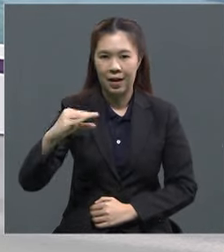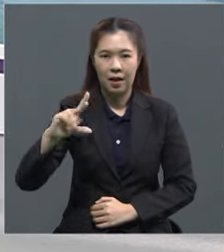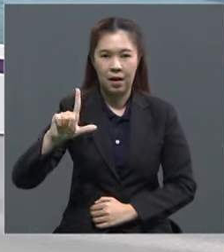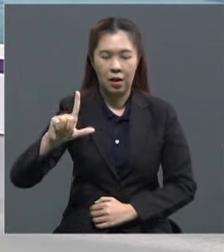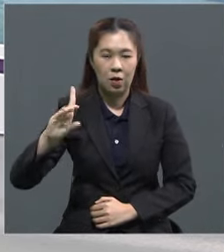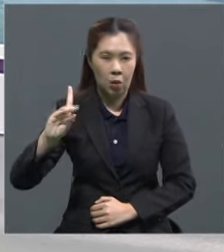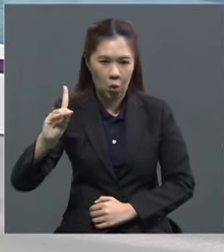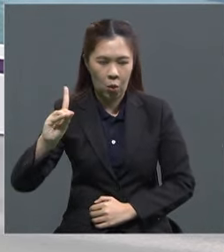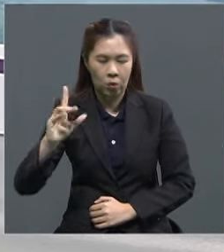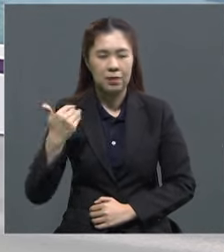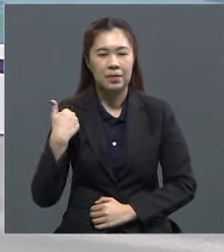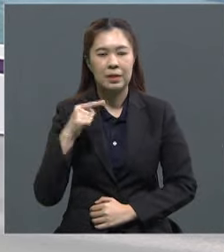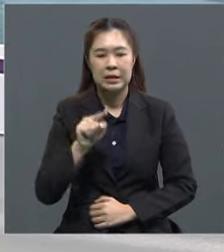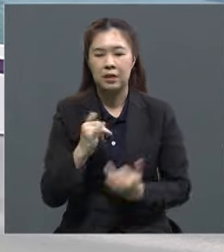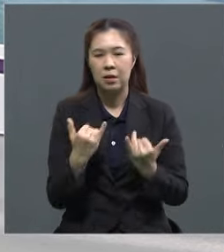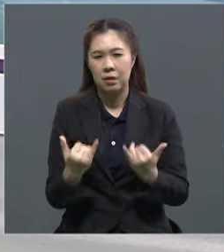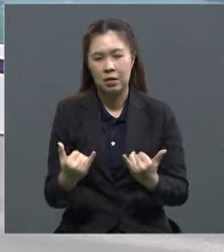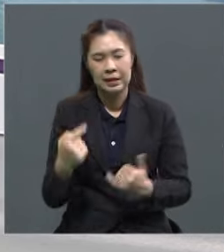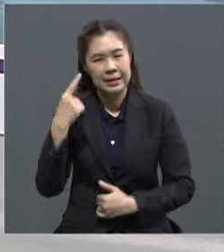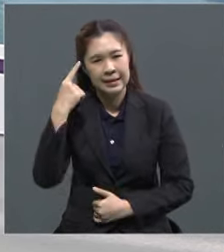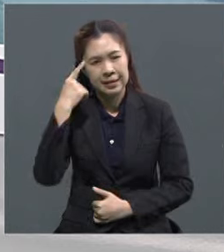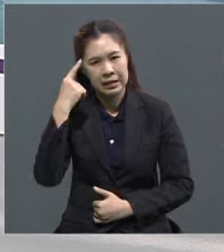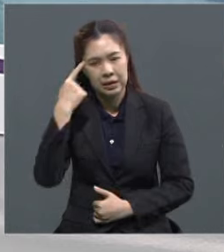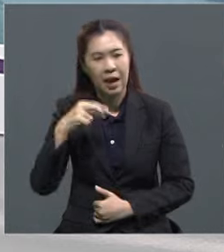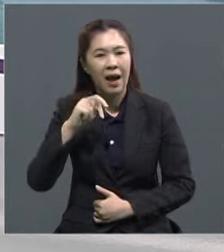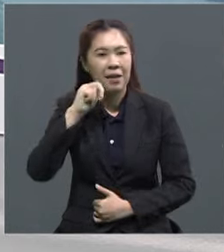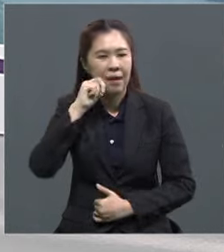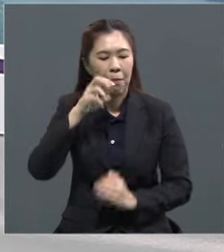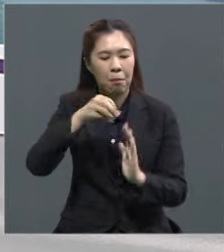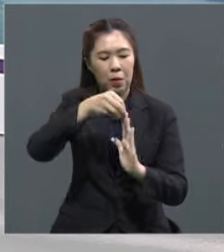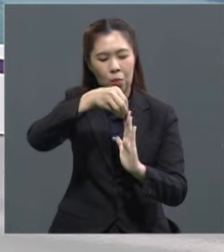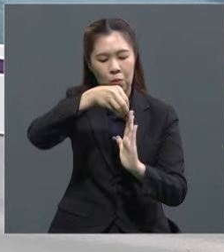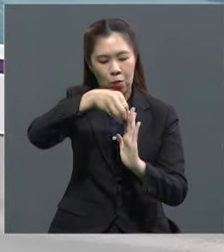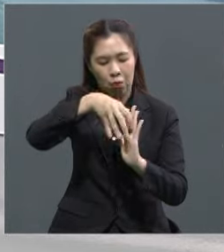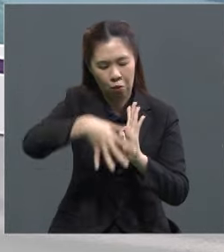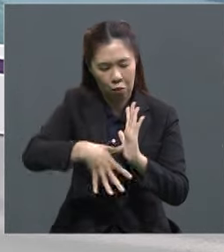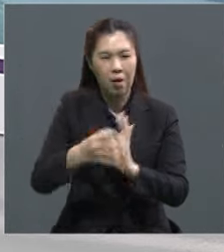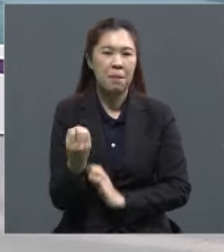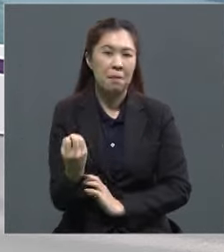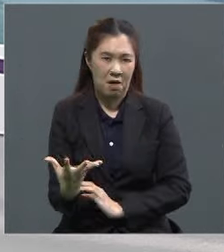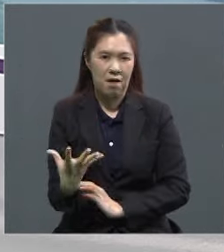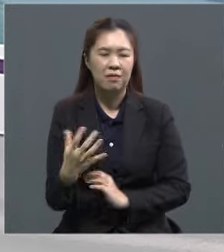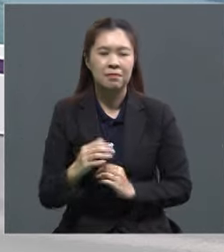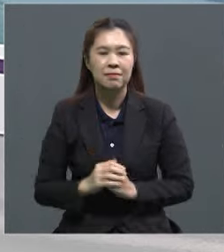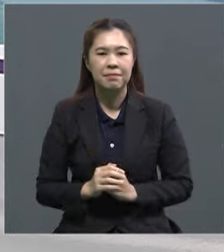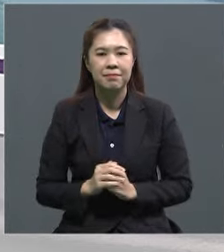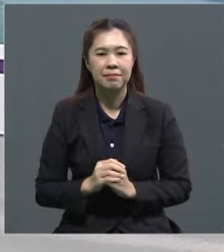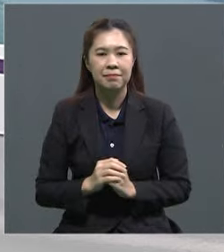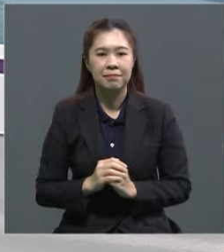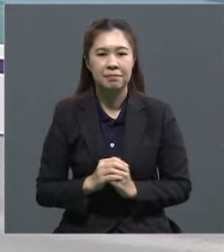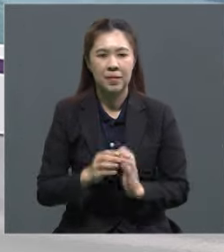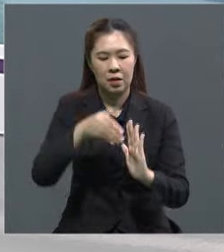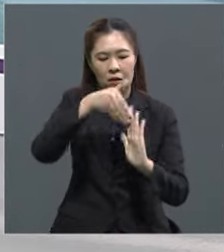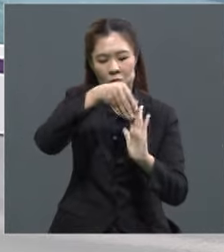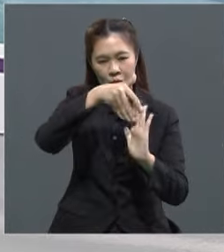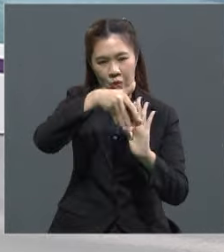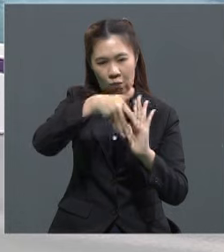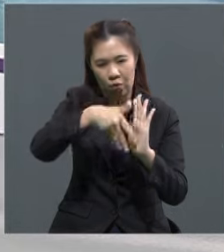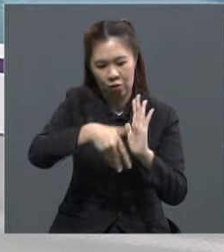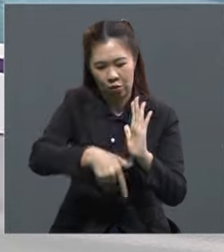ครับตอนนี้เนี่ยอ่าเราเกรงว่าปริมาณน้ำมันจะมากอ่าส่วนนึงเนี่ยมันก็จะลงมาที่ทุ่ง